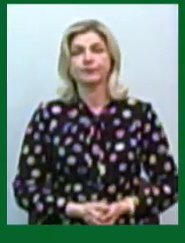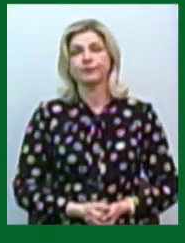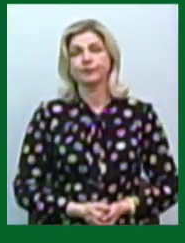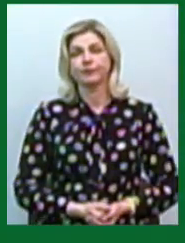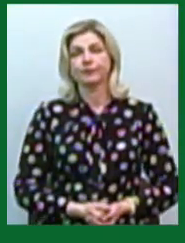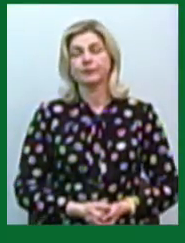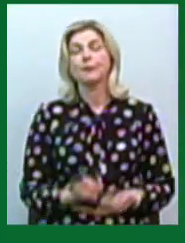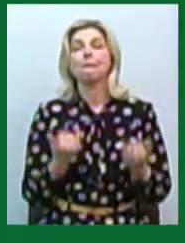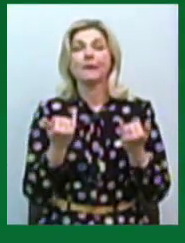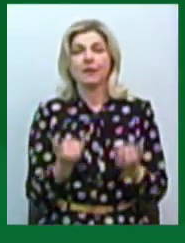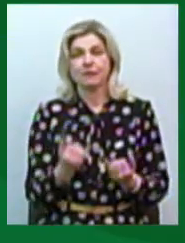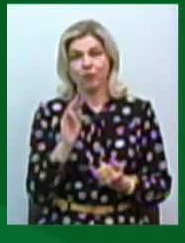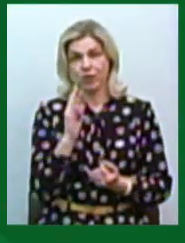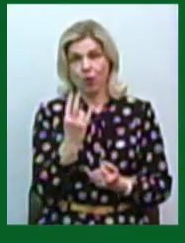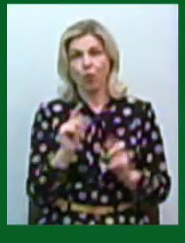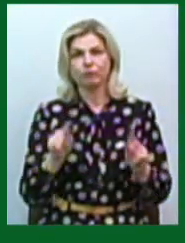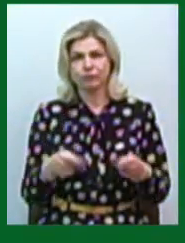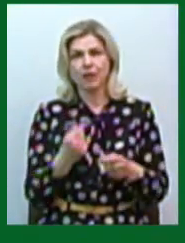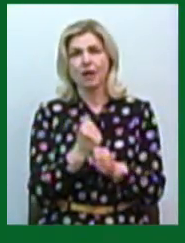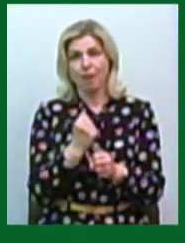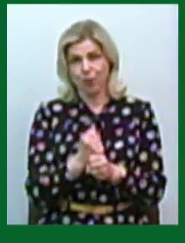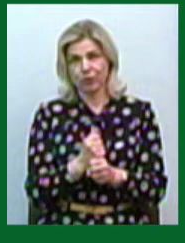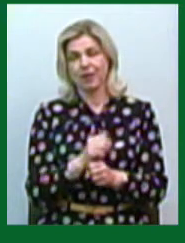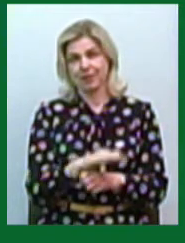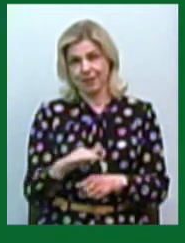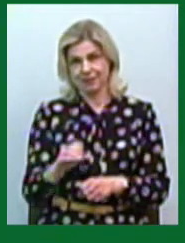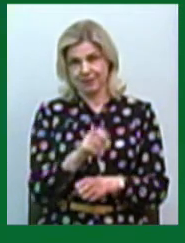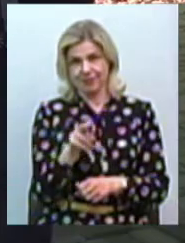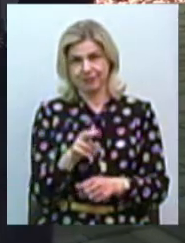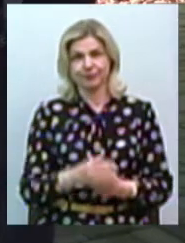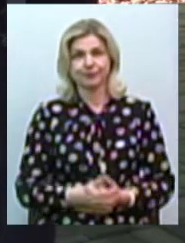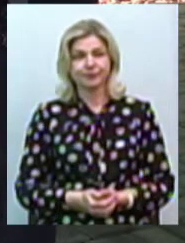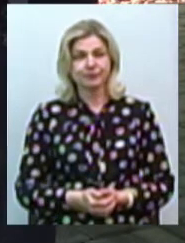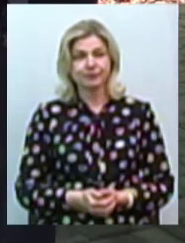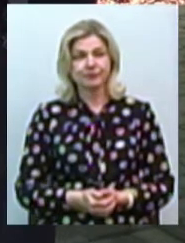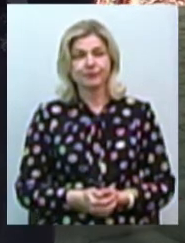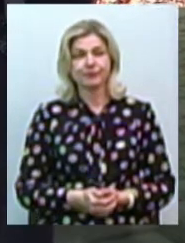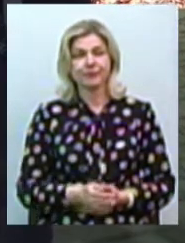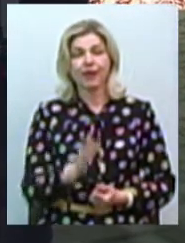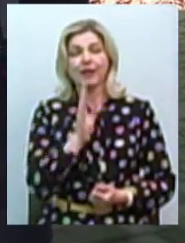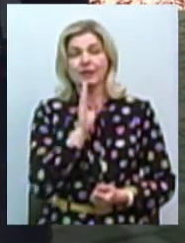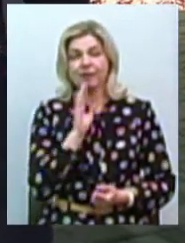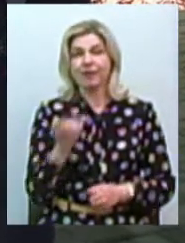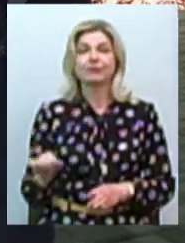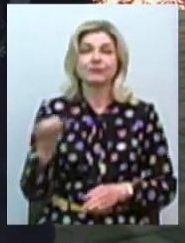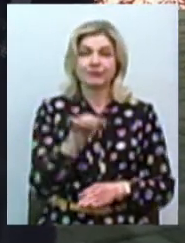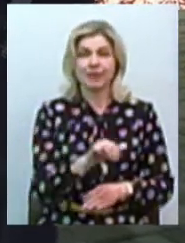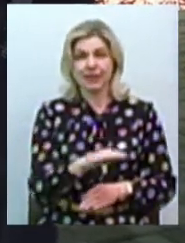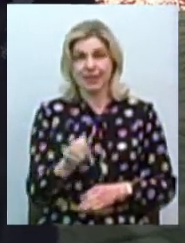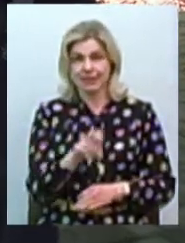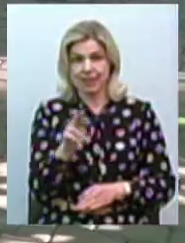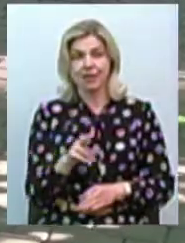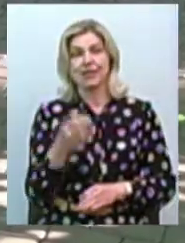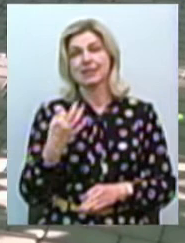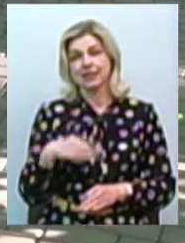Від сьогодні в Миколаєві відновили роботу дитячі садочки. Діана Барчук привела до дитячого садка сина